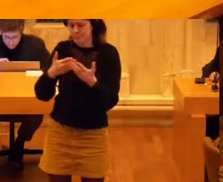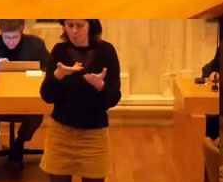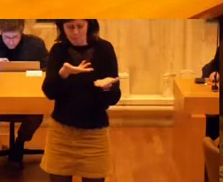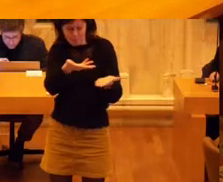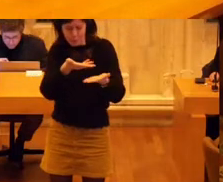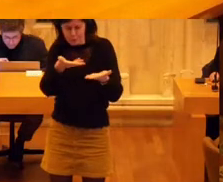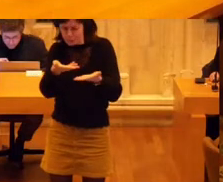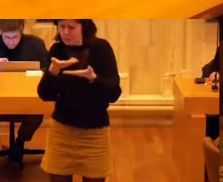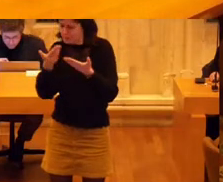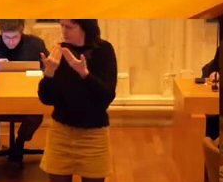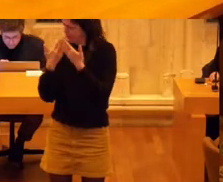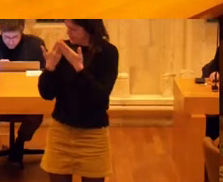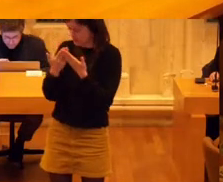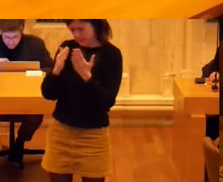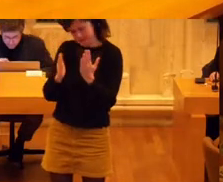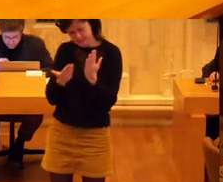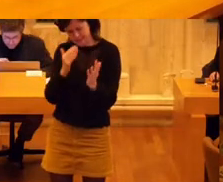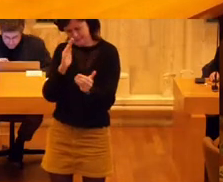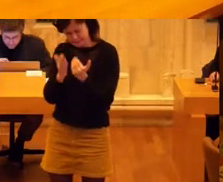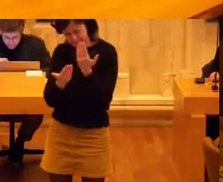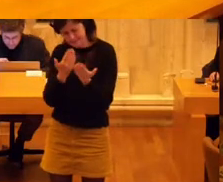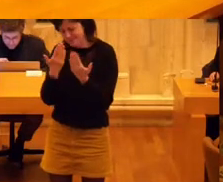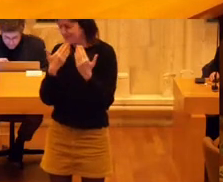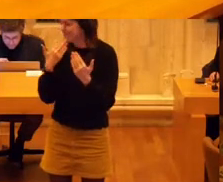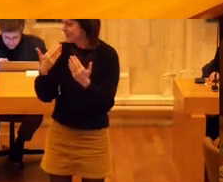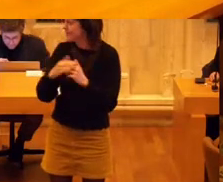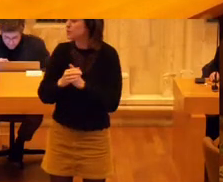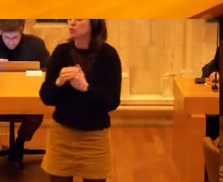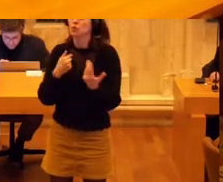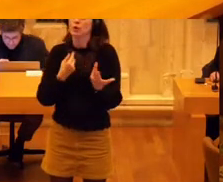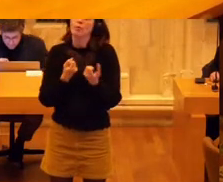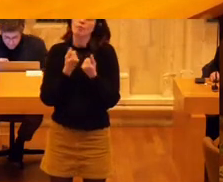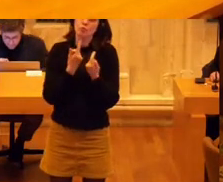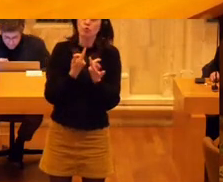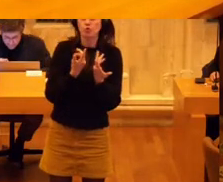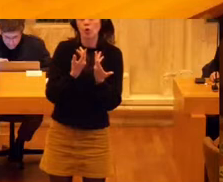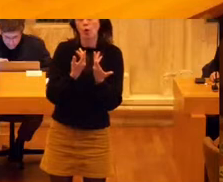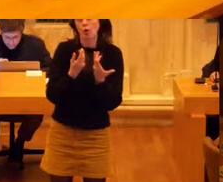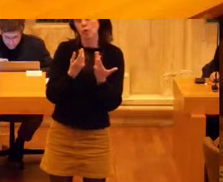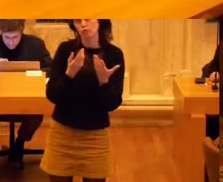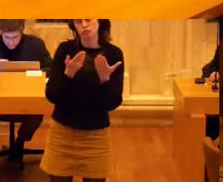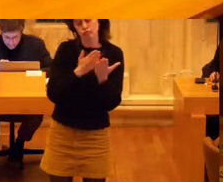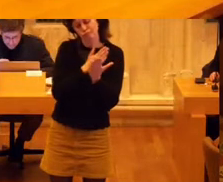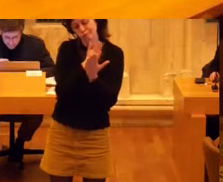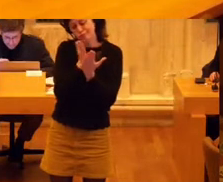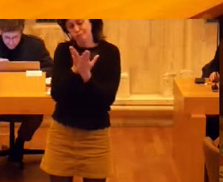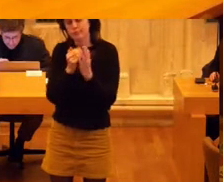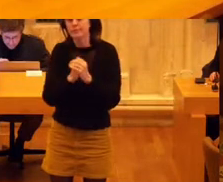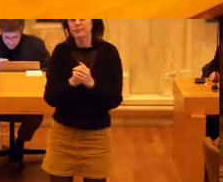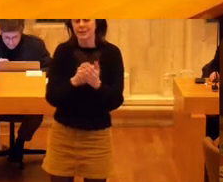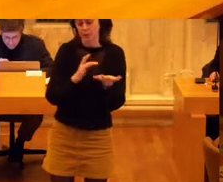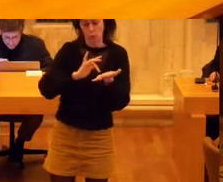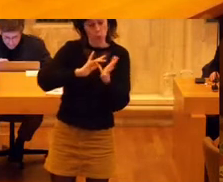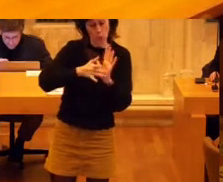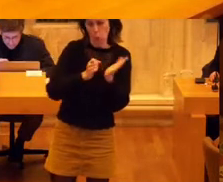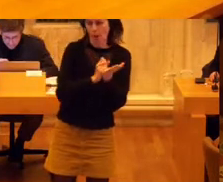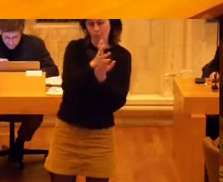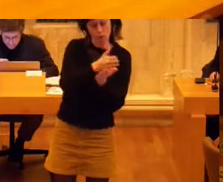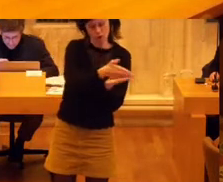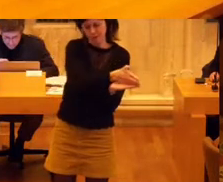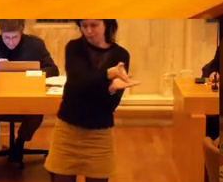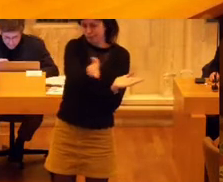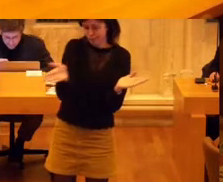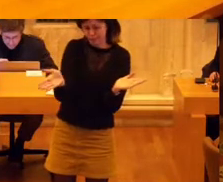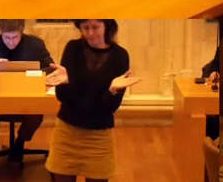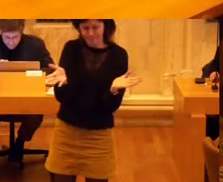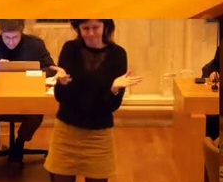propositions qui nous étaient faites. On avait de fait le choix entre accompagner l'ensemble des projets, parce que c'est dans tous les